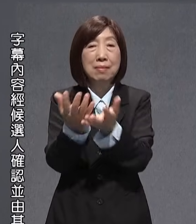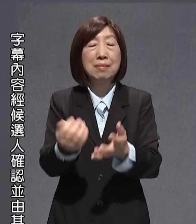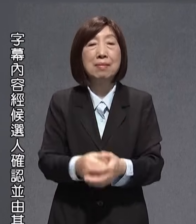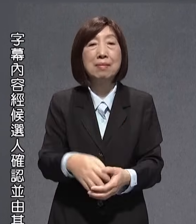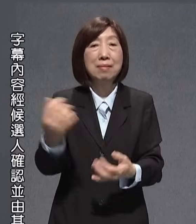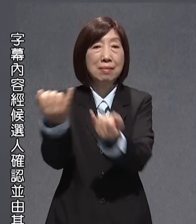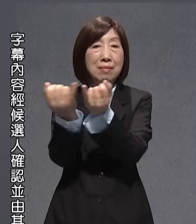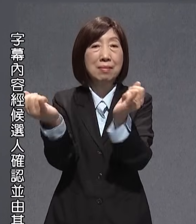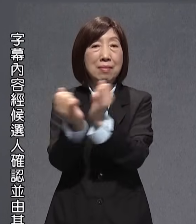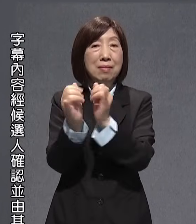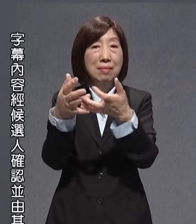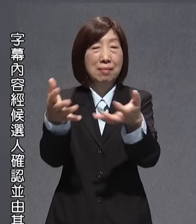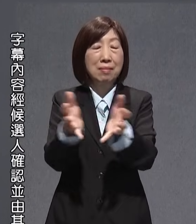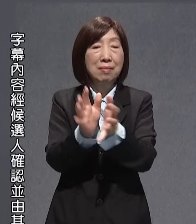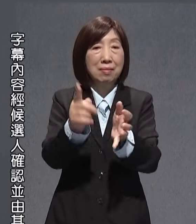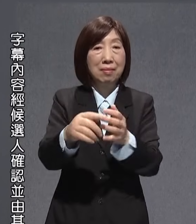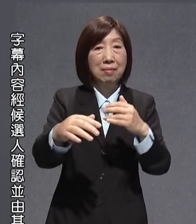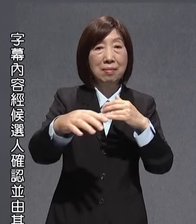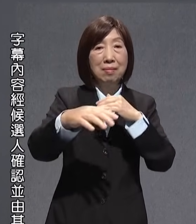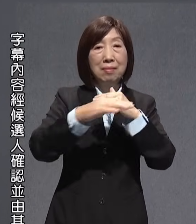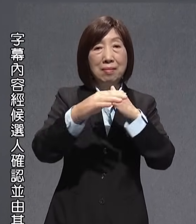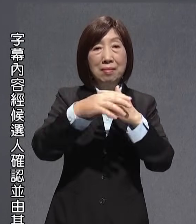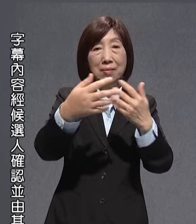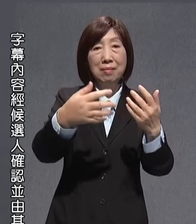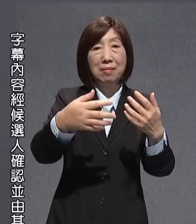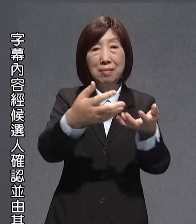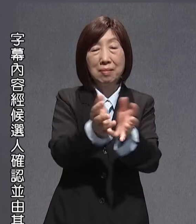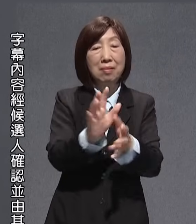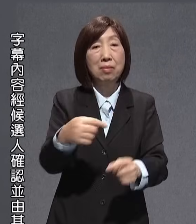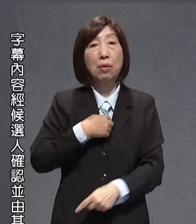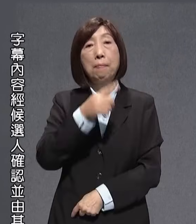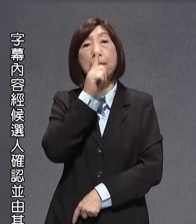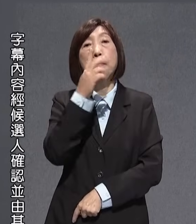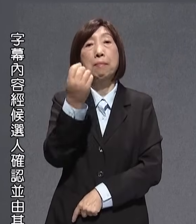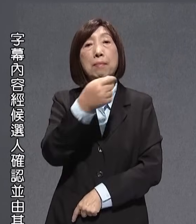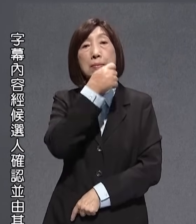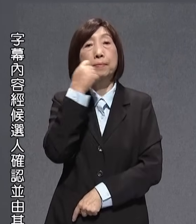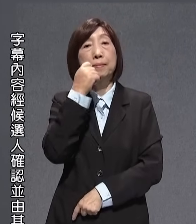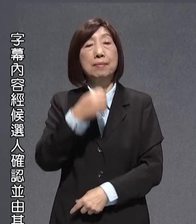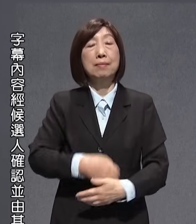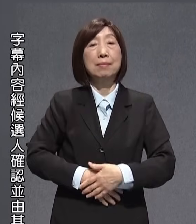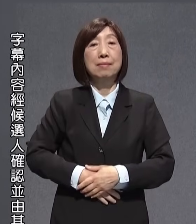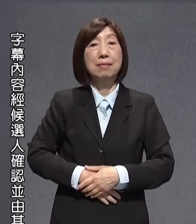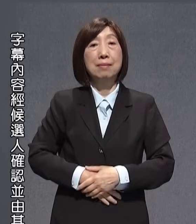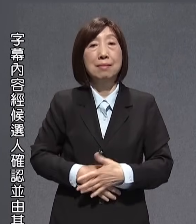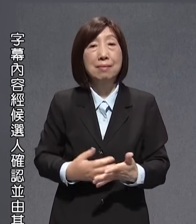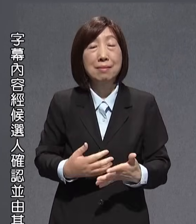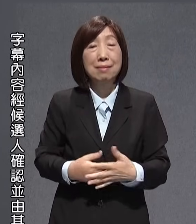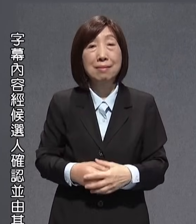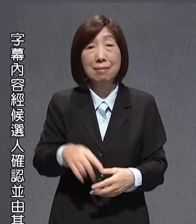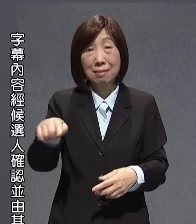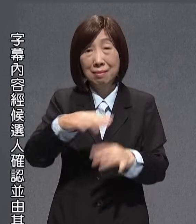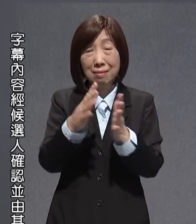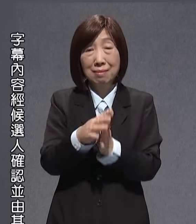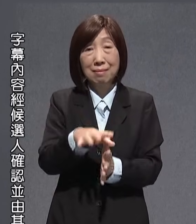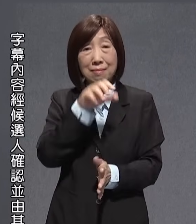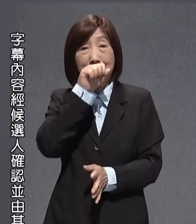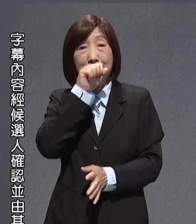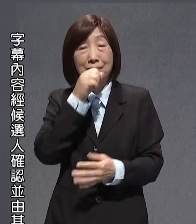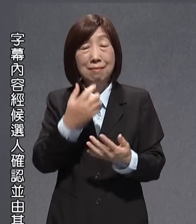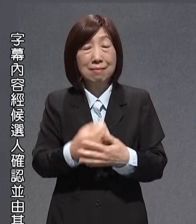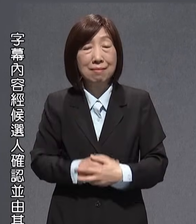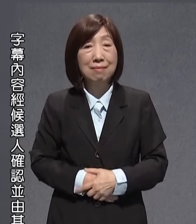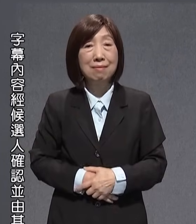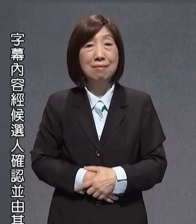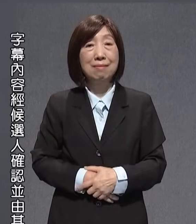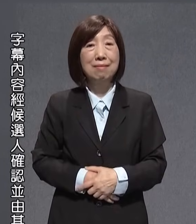部性别平等的部门都没讲话啊，打人点点吗？真的点点吗？所以哦，